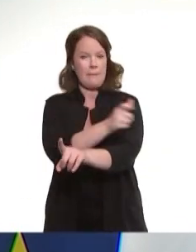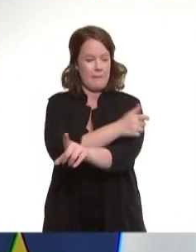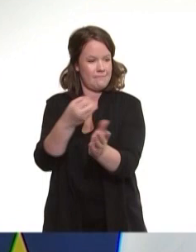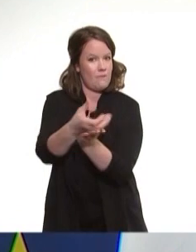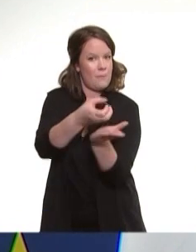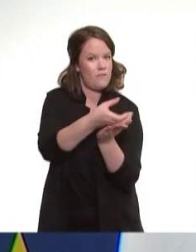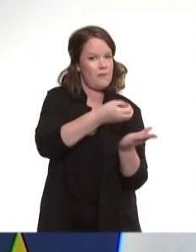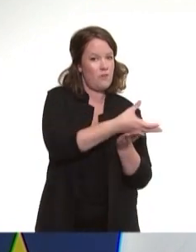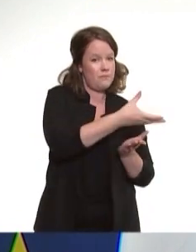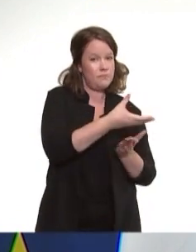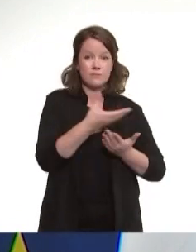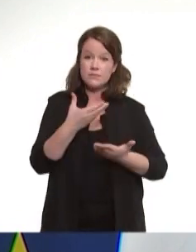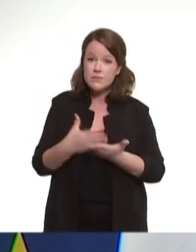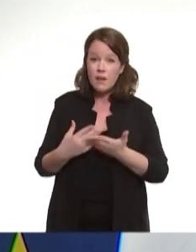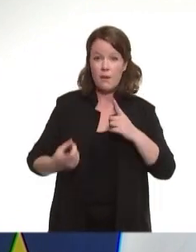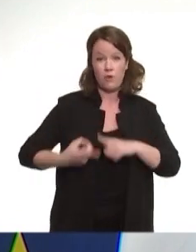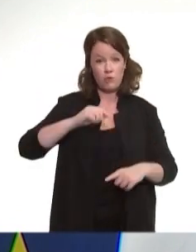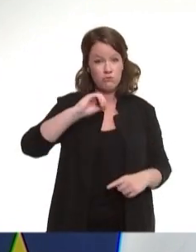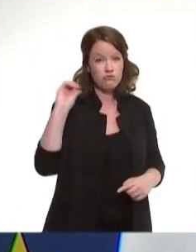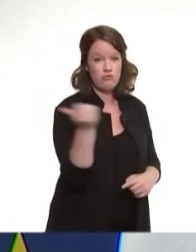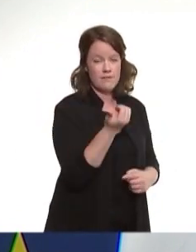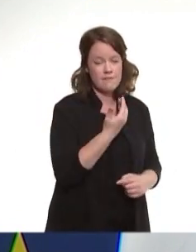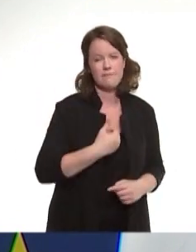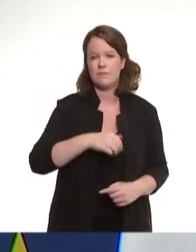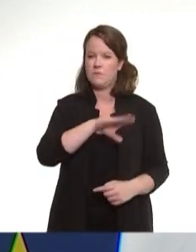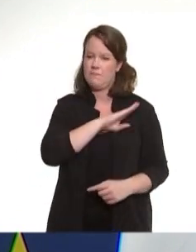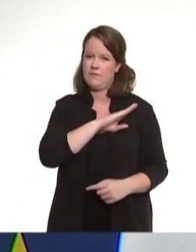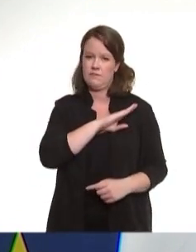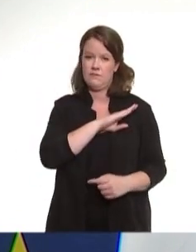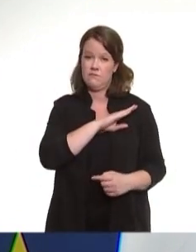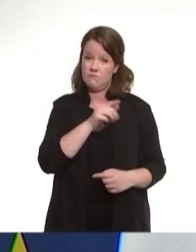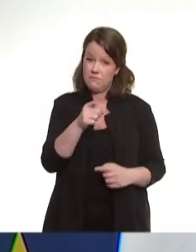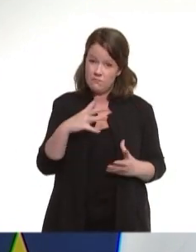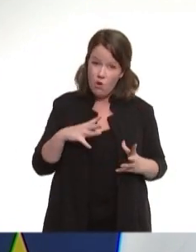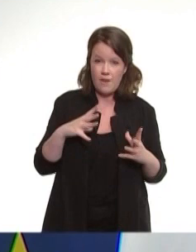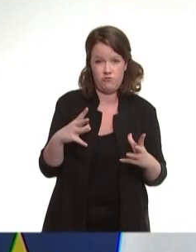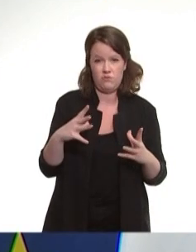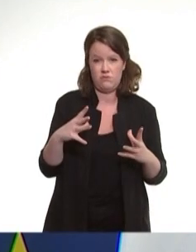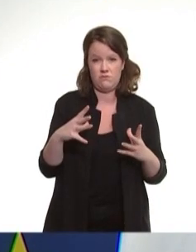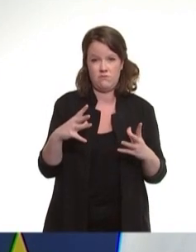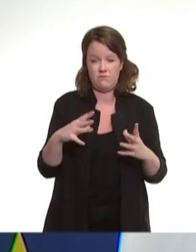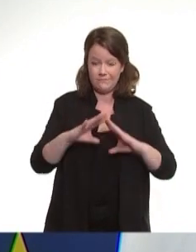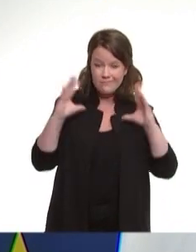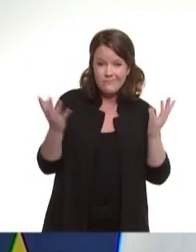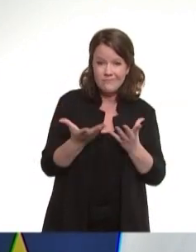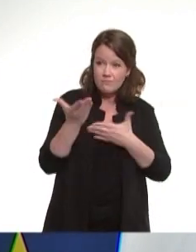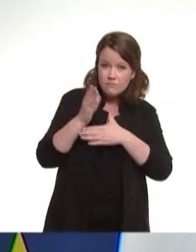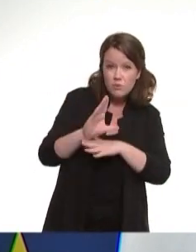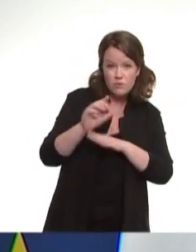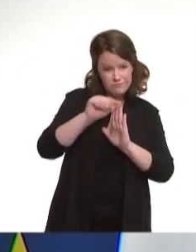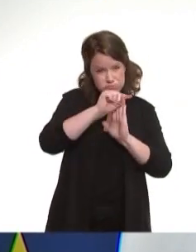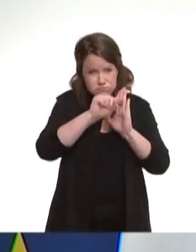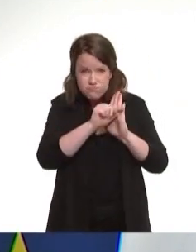chacun participe quand je parle de responsabilisation c'est cela que chacun participe à ce protocole sanitaire renforcée qui n'y a pour seul